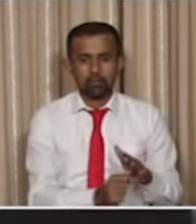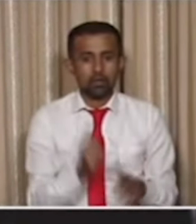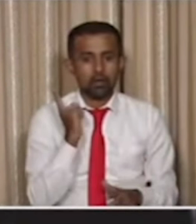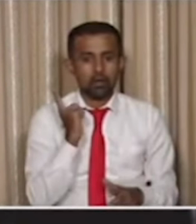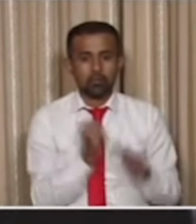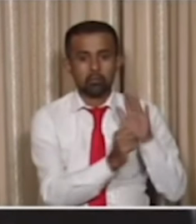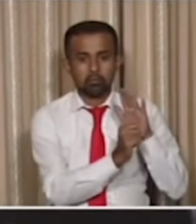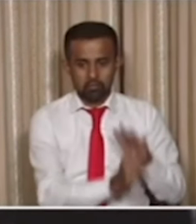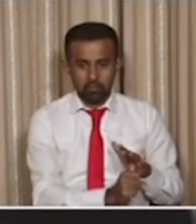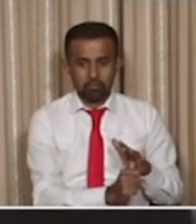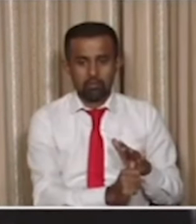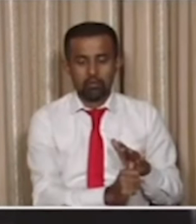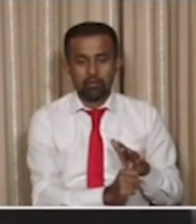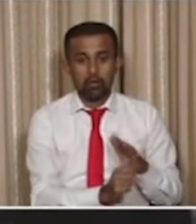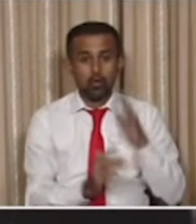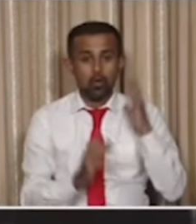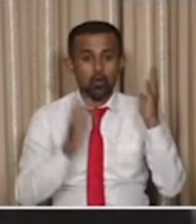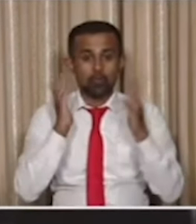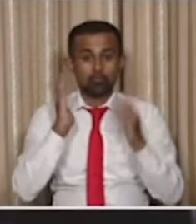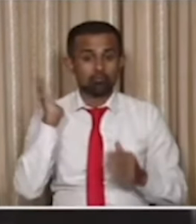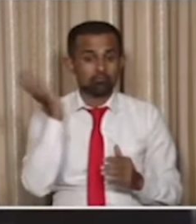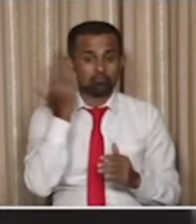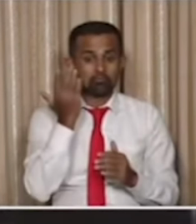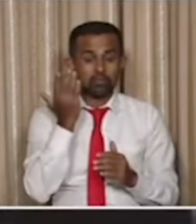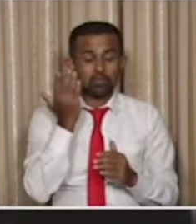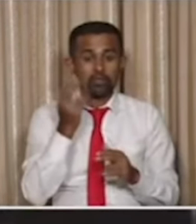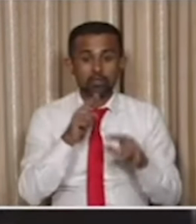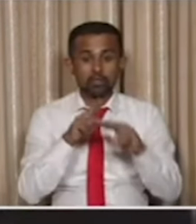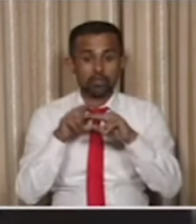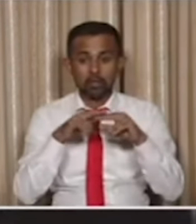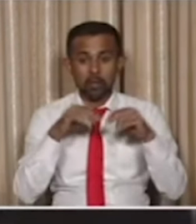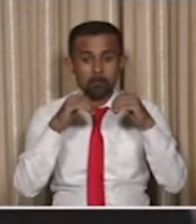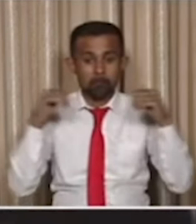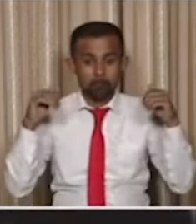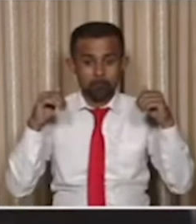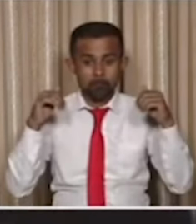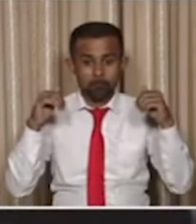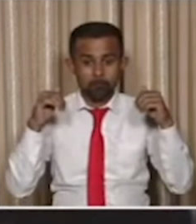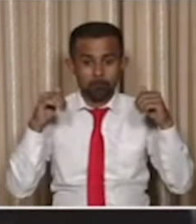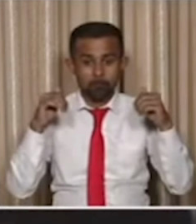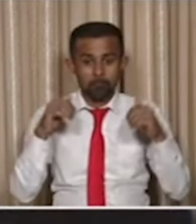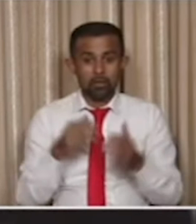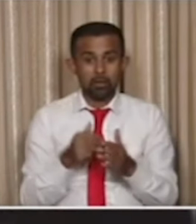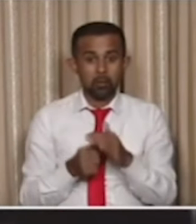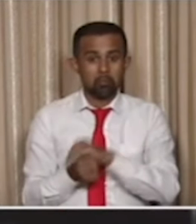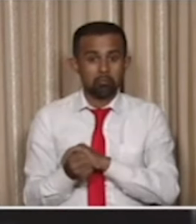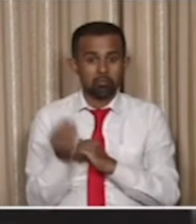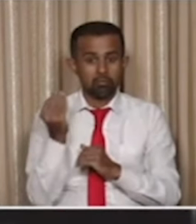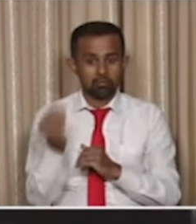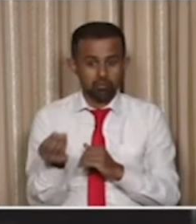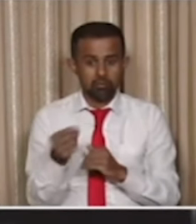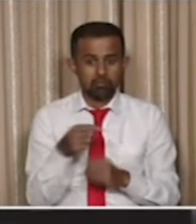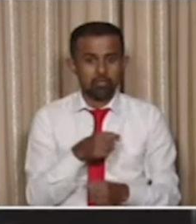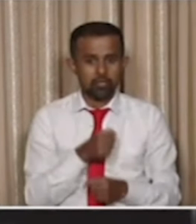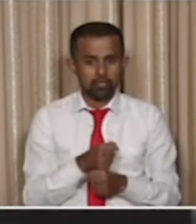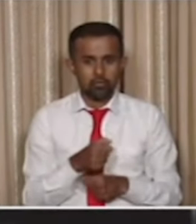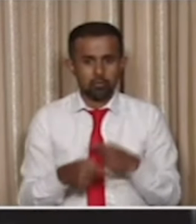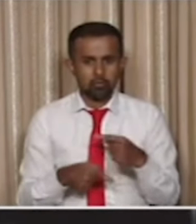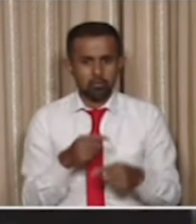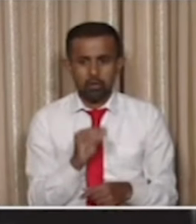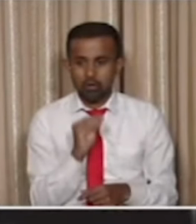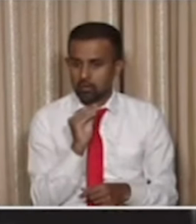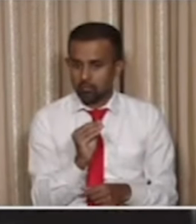හැලලා අර ලෝකේ පුරා ඉතුරු බිතුරු වෙලා ඉන්න බෙදුම්වාදීන්ගේ මනදොල සපුරන්න මේ ආණ්ඩුව කටයුතු කරනවා